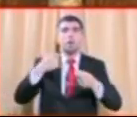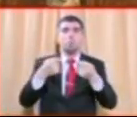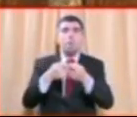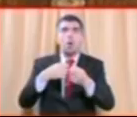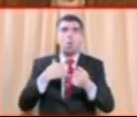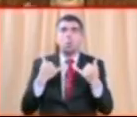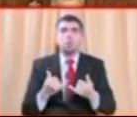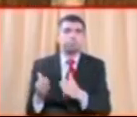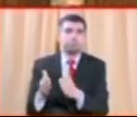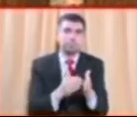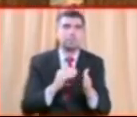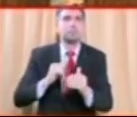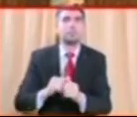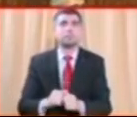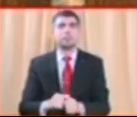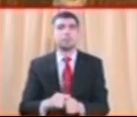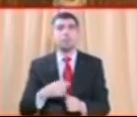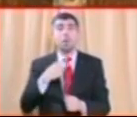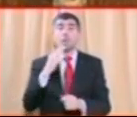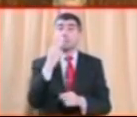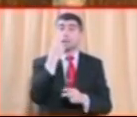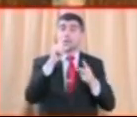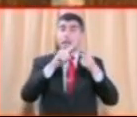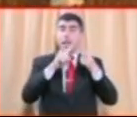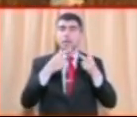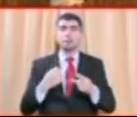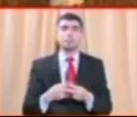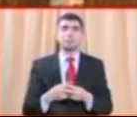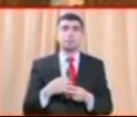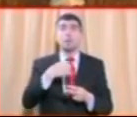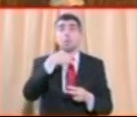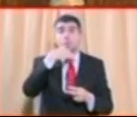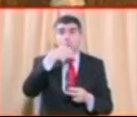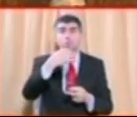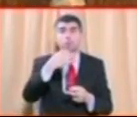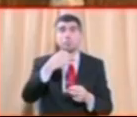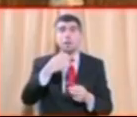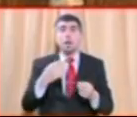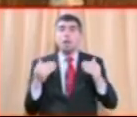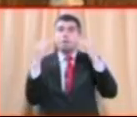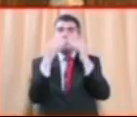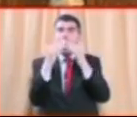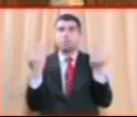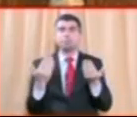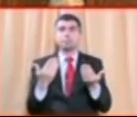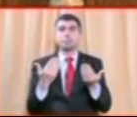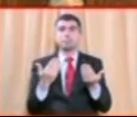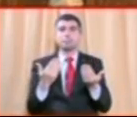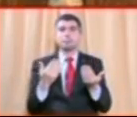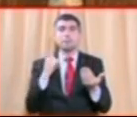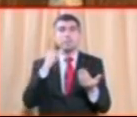بما نحن فيه. هذه واحد. جوج، حنا كنقولوا بأن حنا اتفقنا